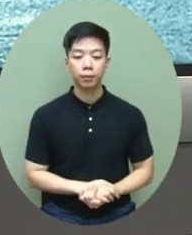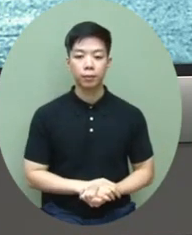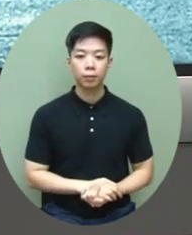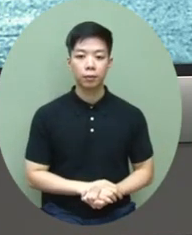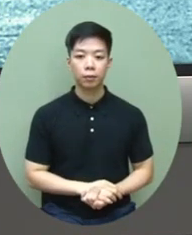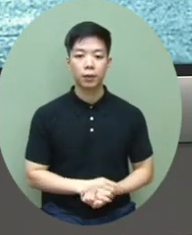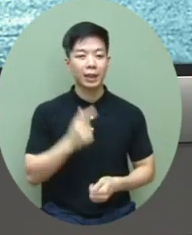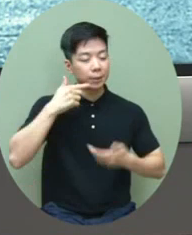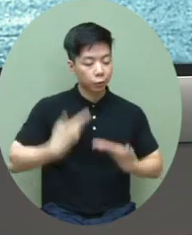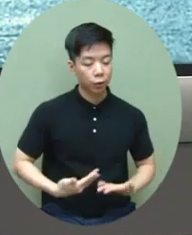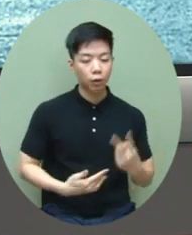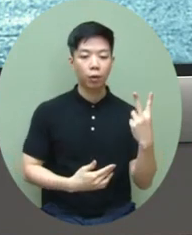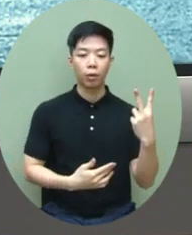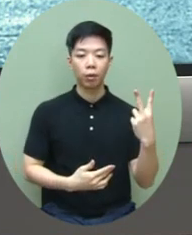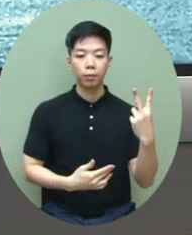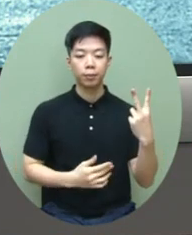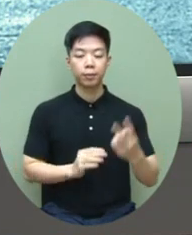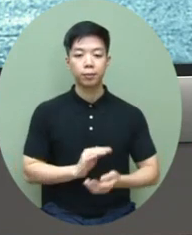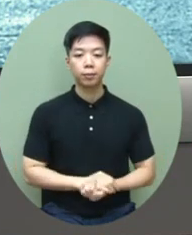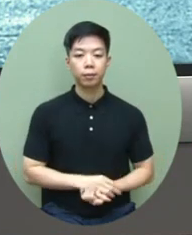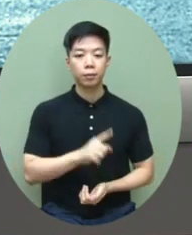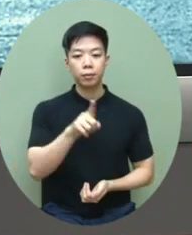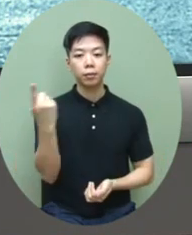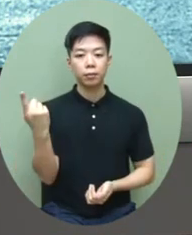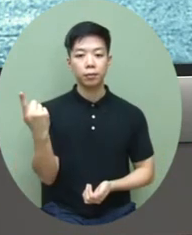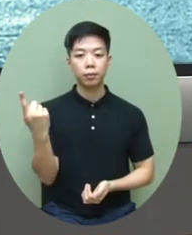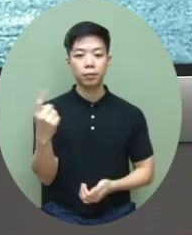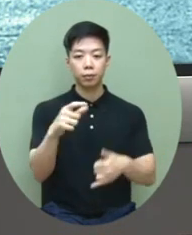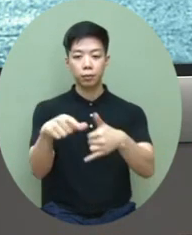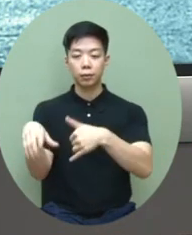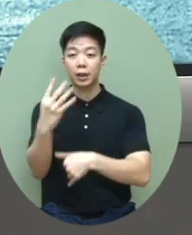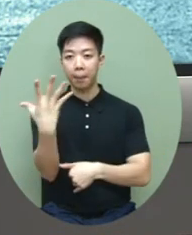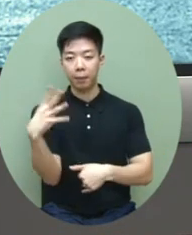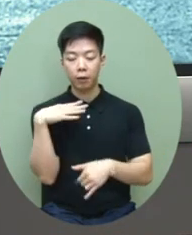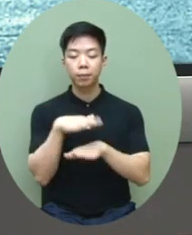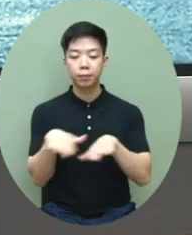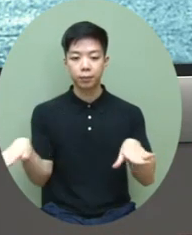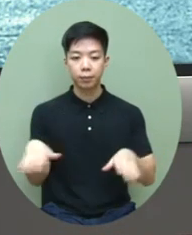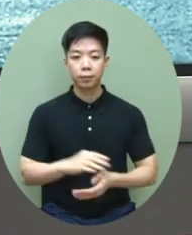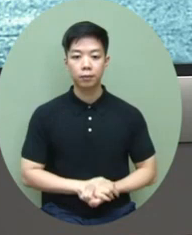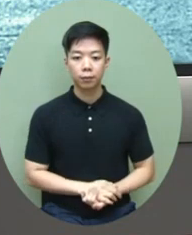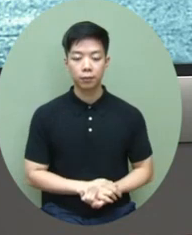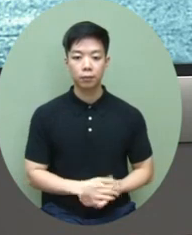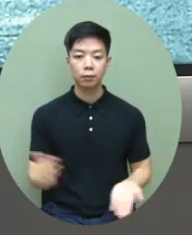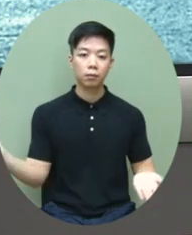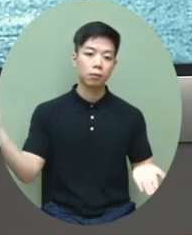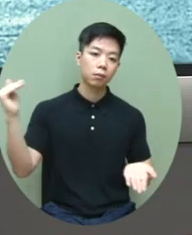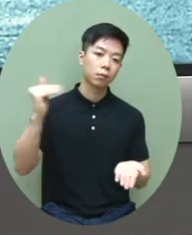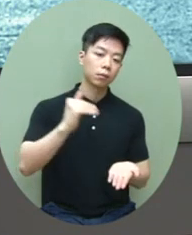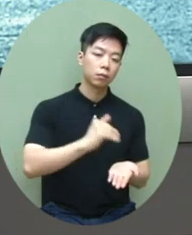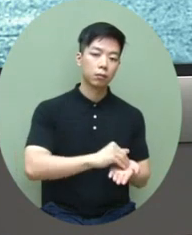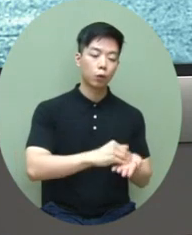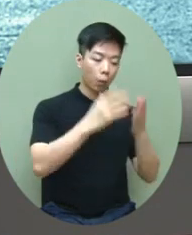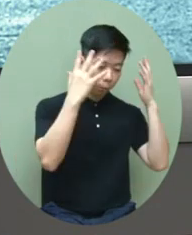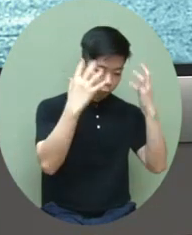人係嚴重嘅，其餘45人咧都係情況穩定。咁我哋一路都繼續密切留意住